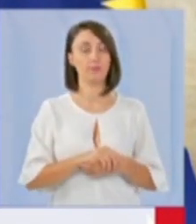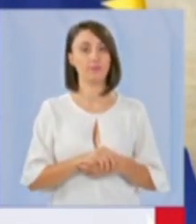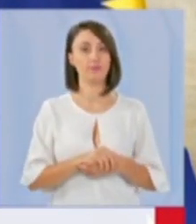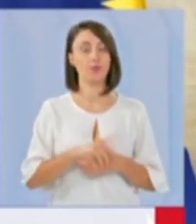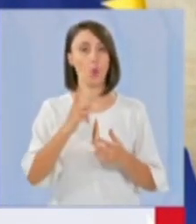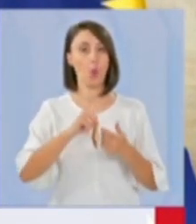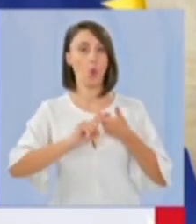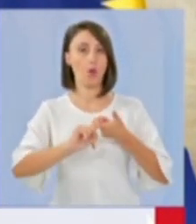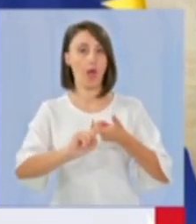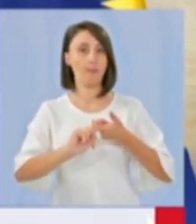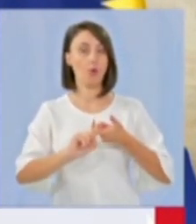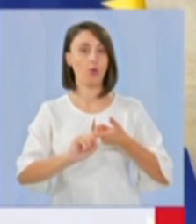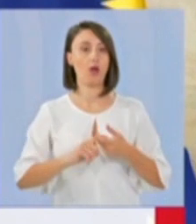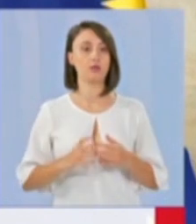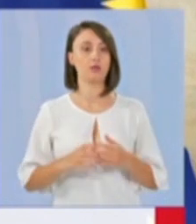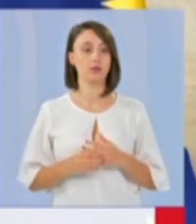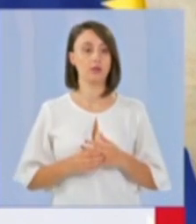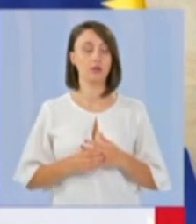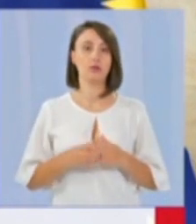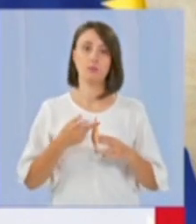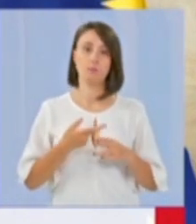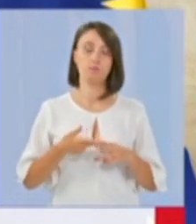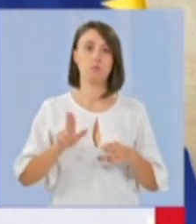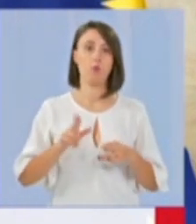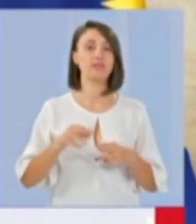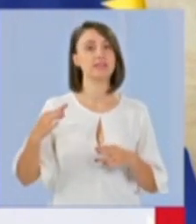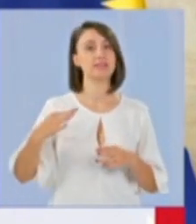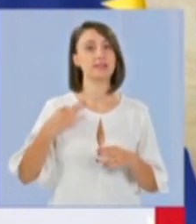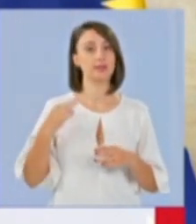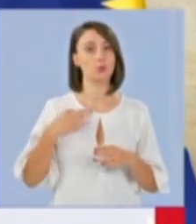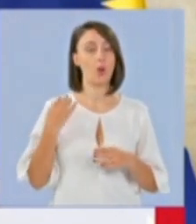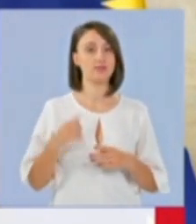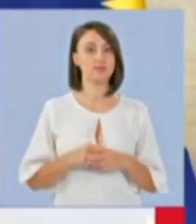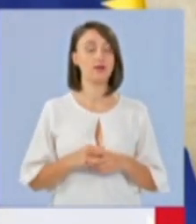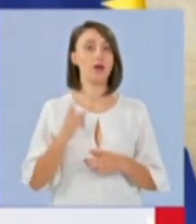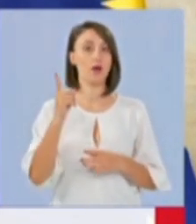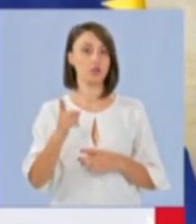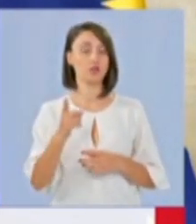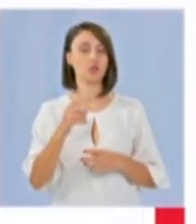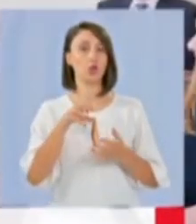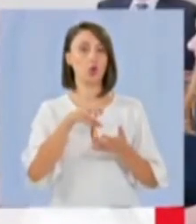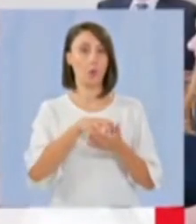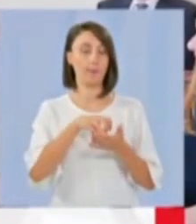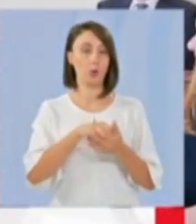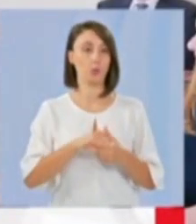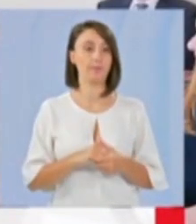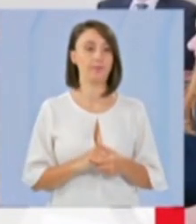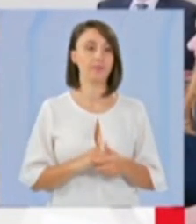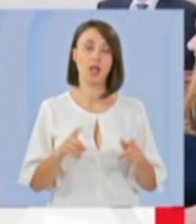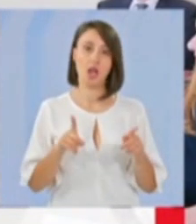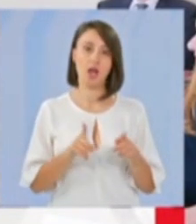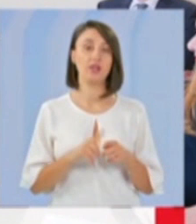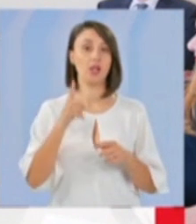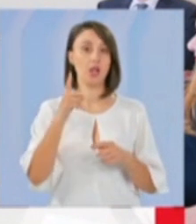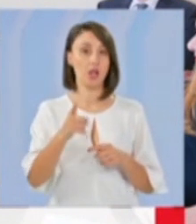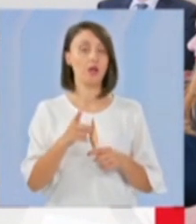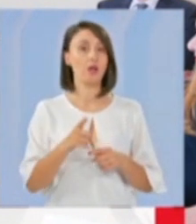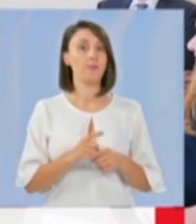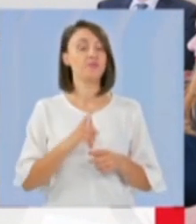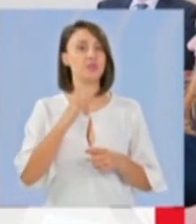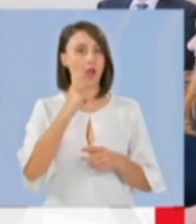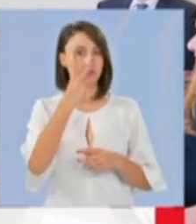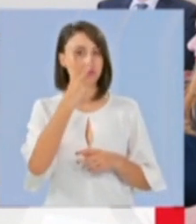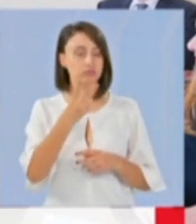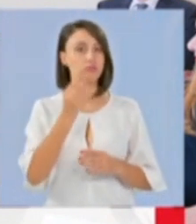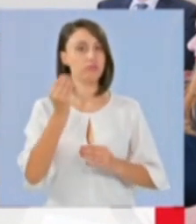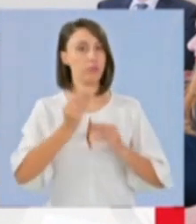o colaborare foarte sănătoasă în acest domeniu. La rândul său, Kersti Kaljulaid s-a